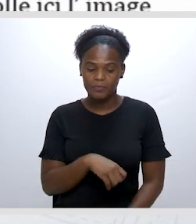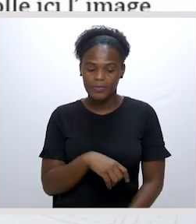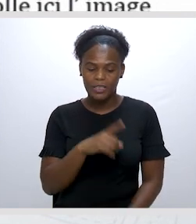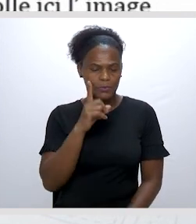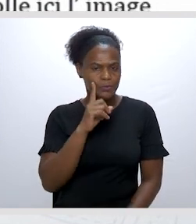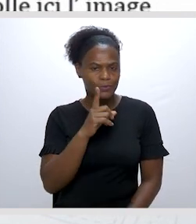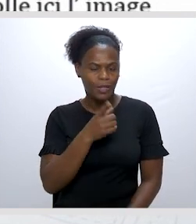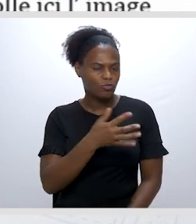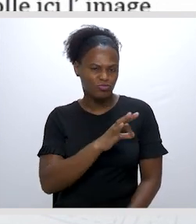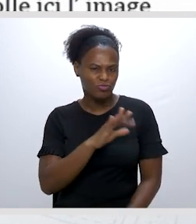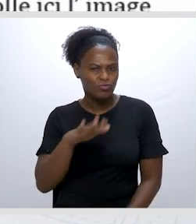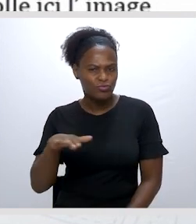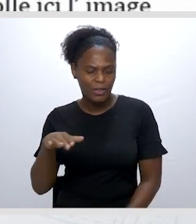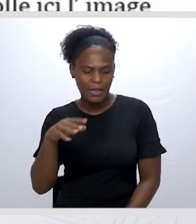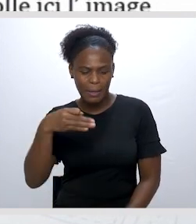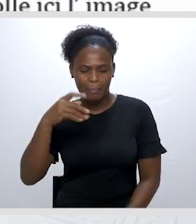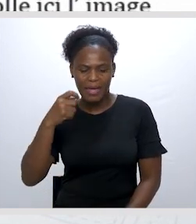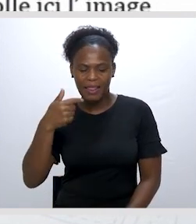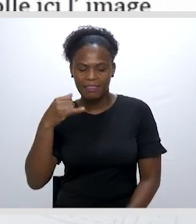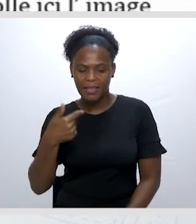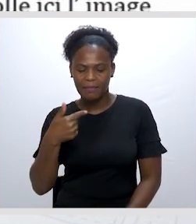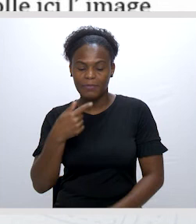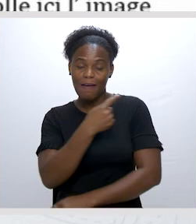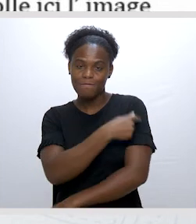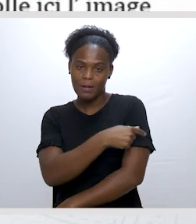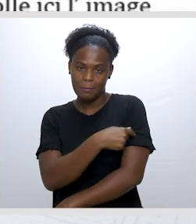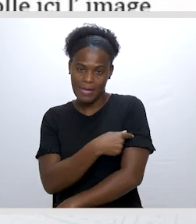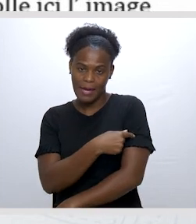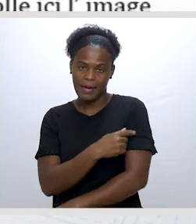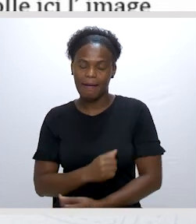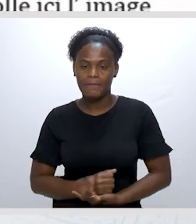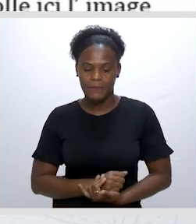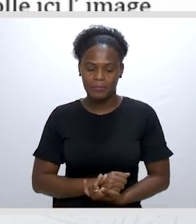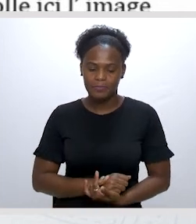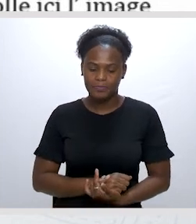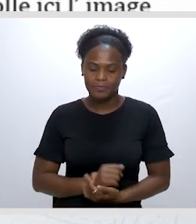C, Mademoiselle Petit est une infirmière.